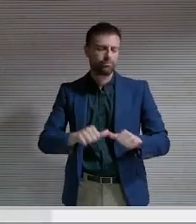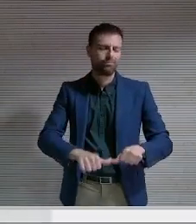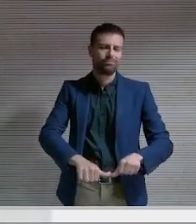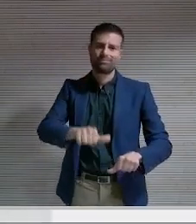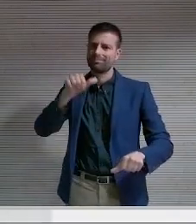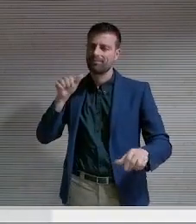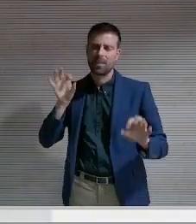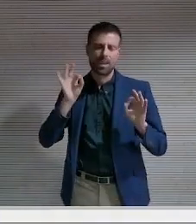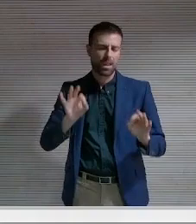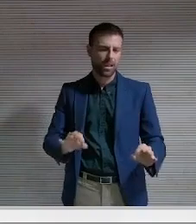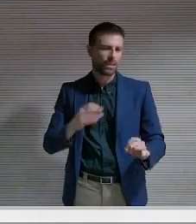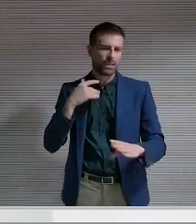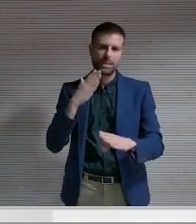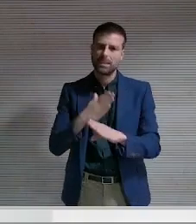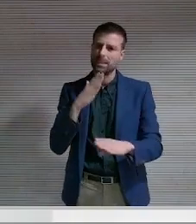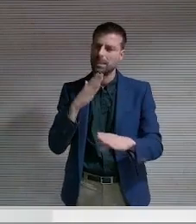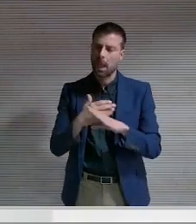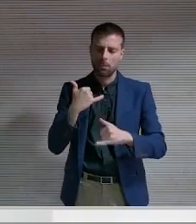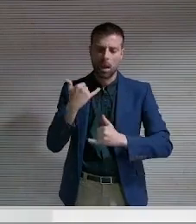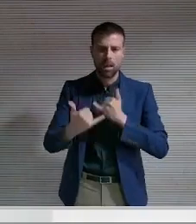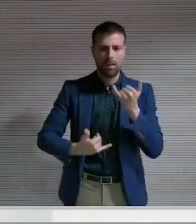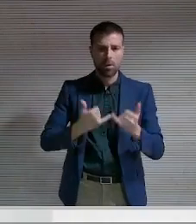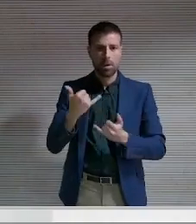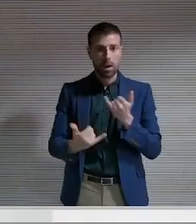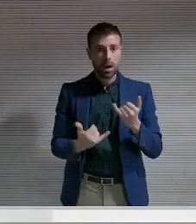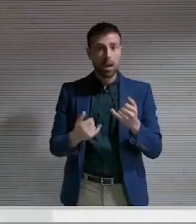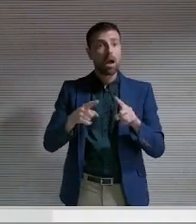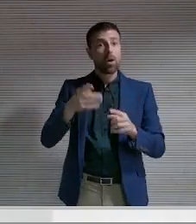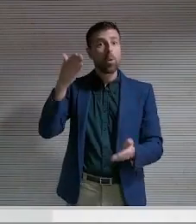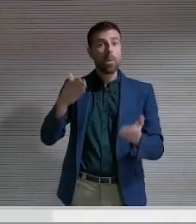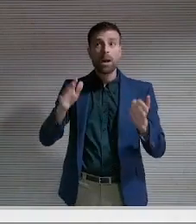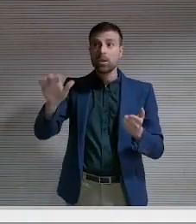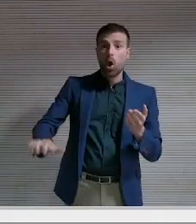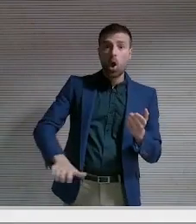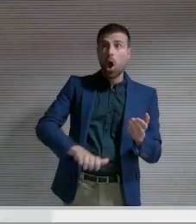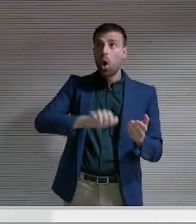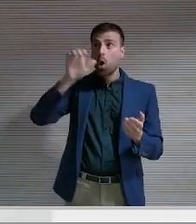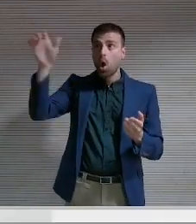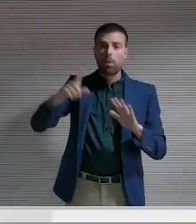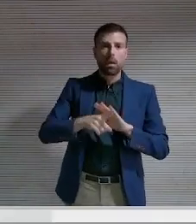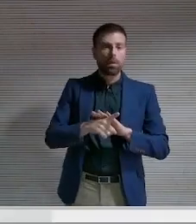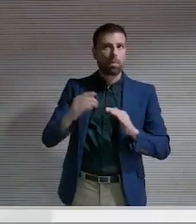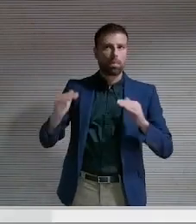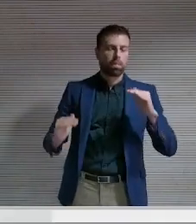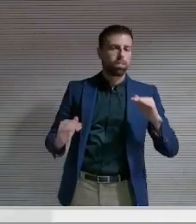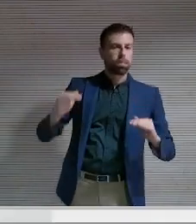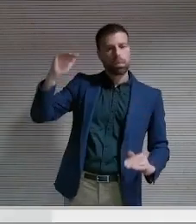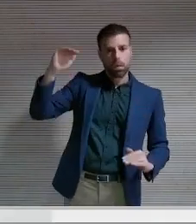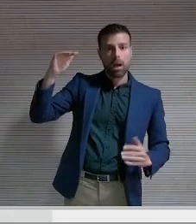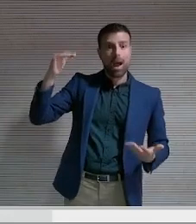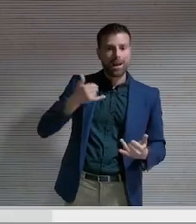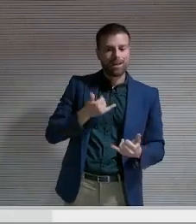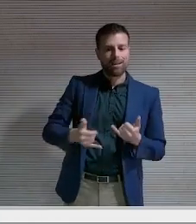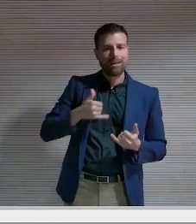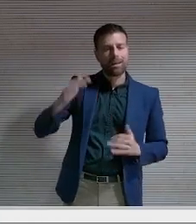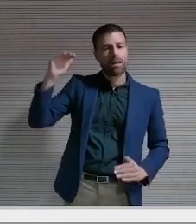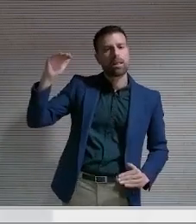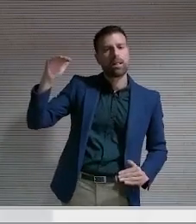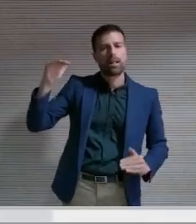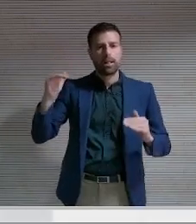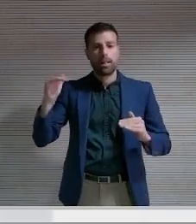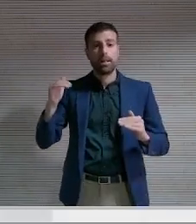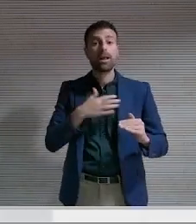que ens situa molt lluny dels estàndards europeus, que anem recuperant terreny i, per tant, el fet que anem recuperant aquest